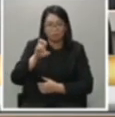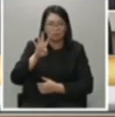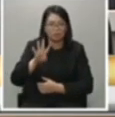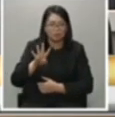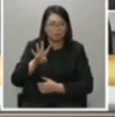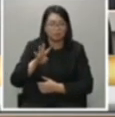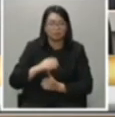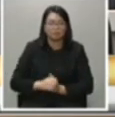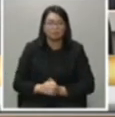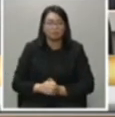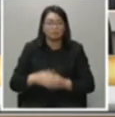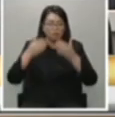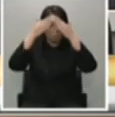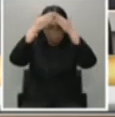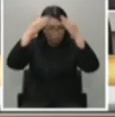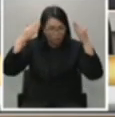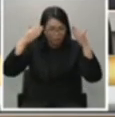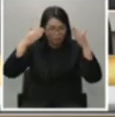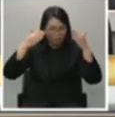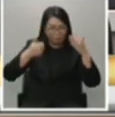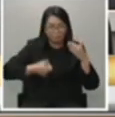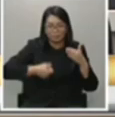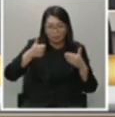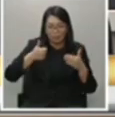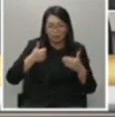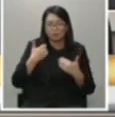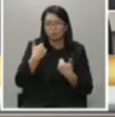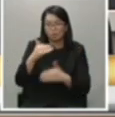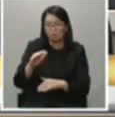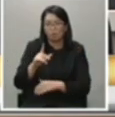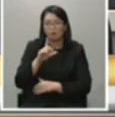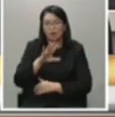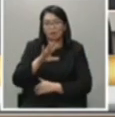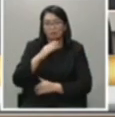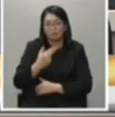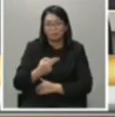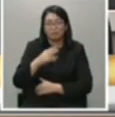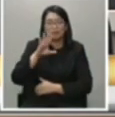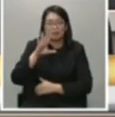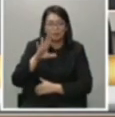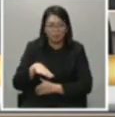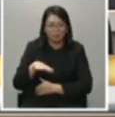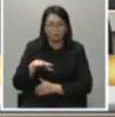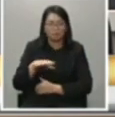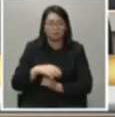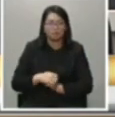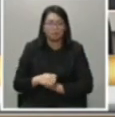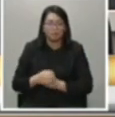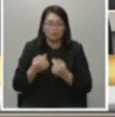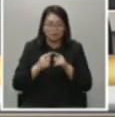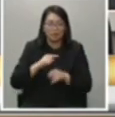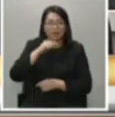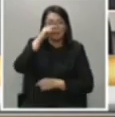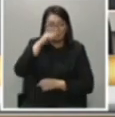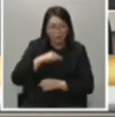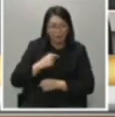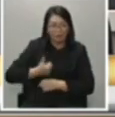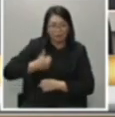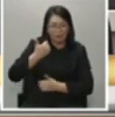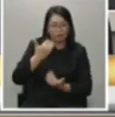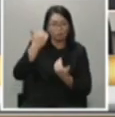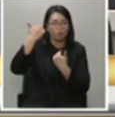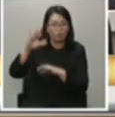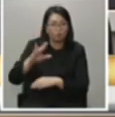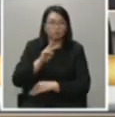132,304 ตันเวียดนามได้จำนวน 55,112 ตันแต่ไทยค่ะได้เพีย